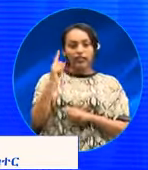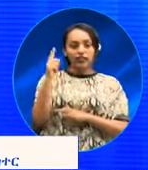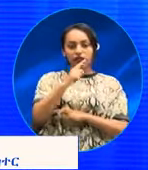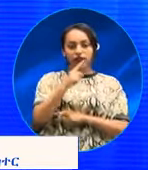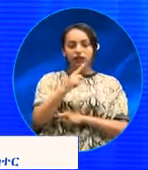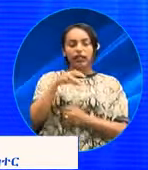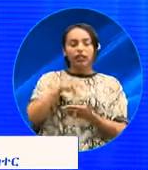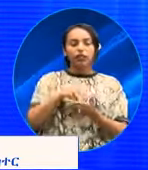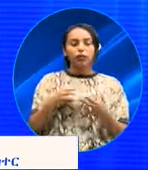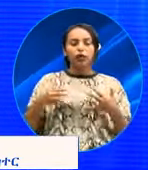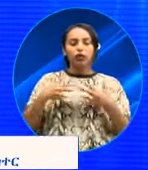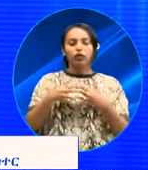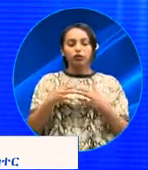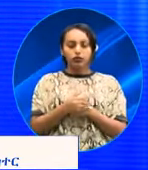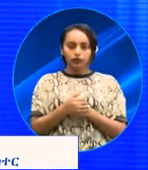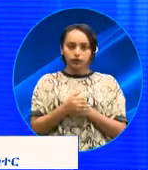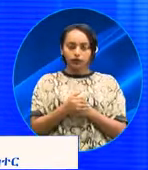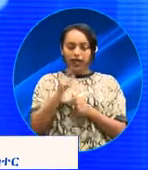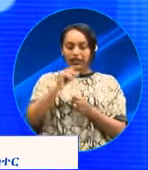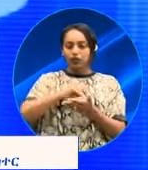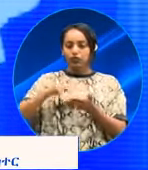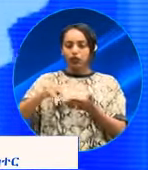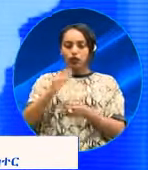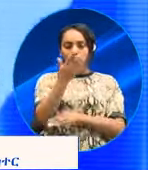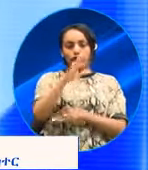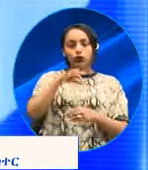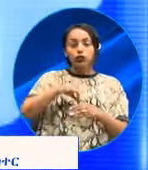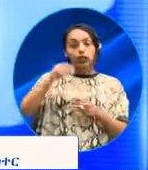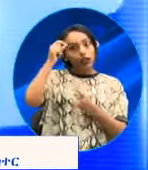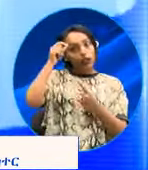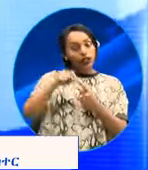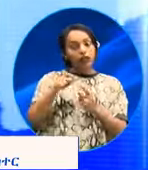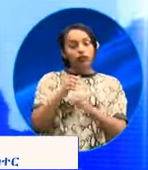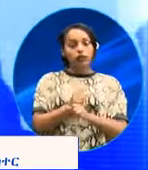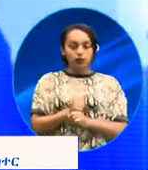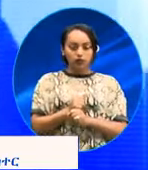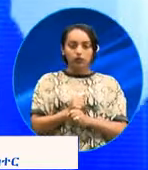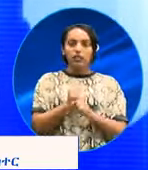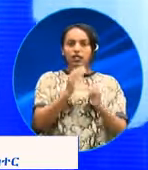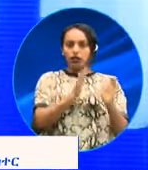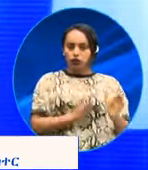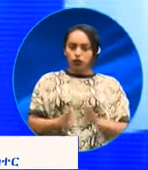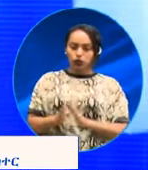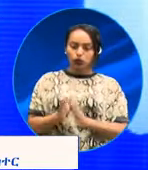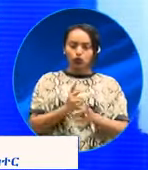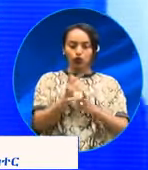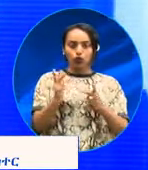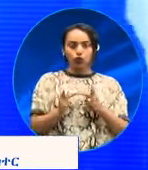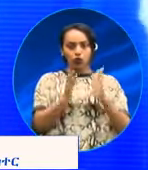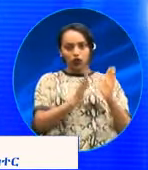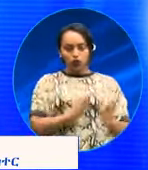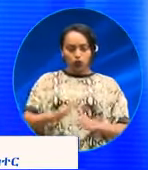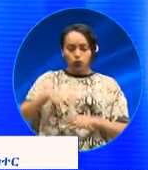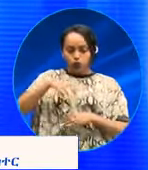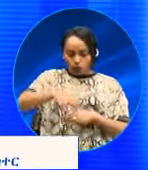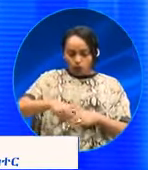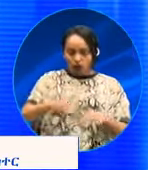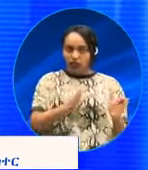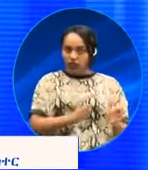ቀን ከተማ አቀፍ 1 ሚሊዮን ችግኞች እንዲተከሉ እቅድ ተያዘው። የችግኝ ዝግጅቱ፣ የቦታ ዝግጅቱ፣